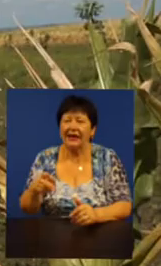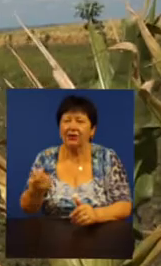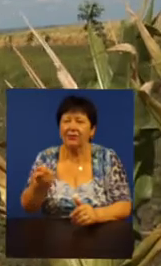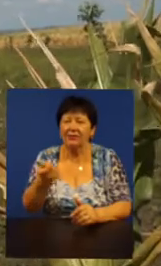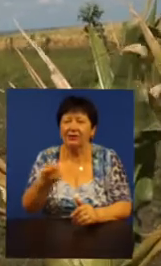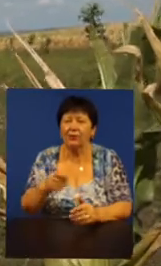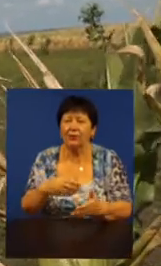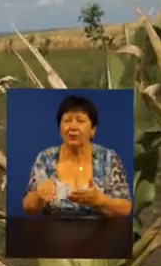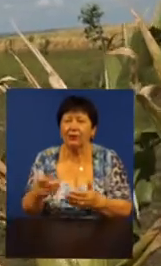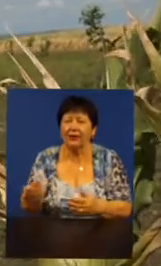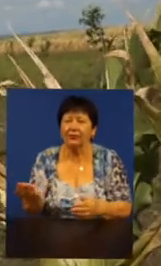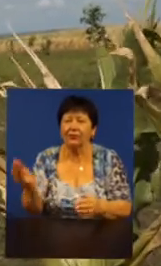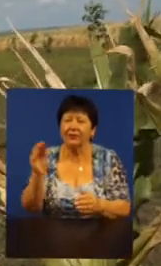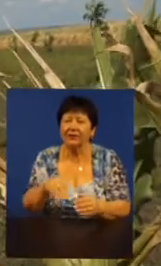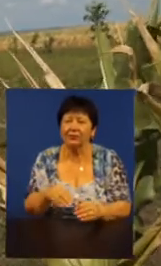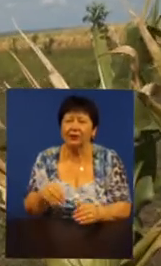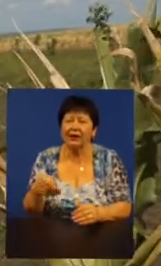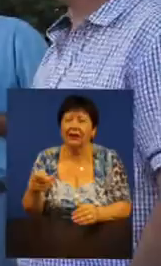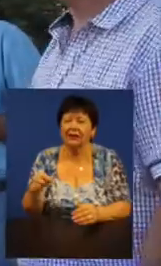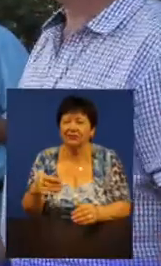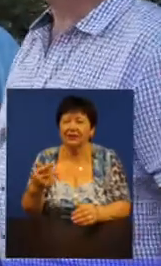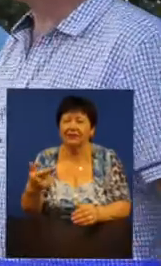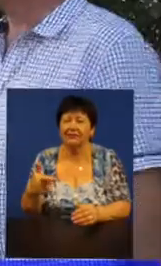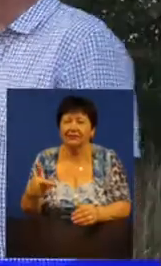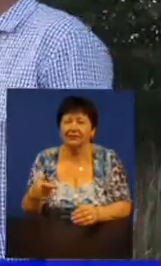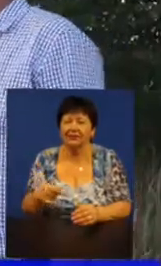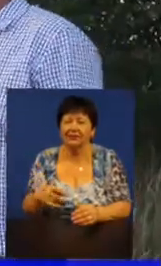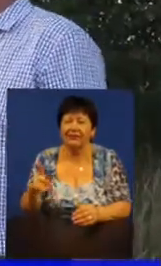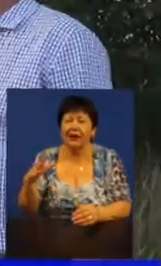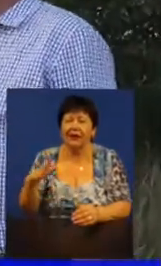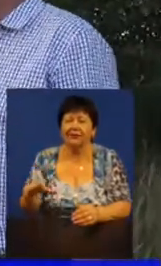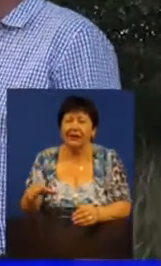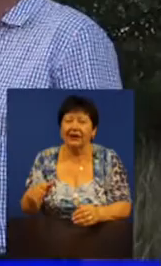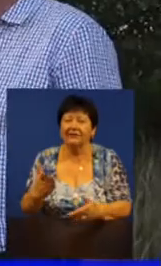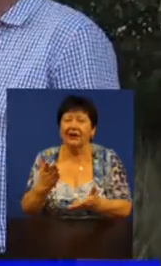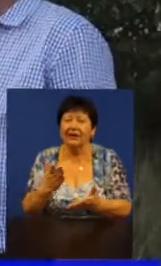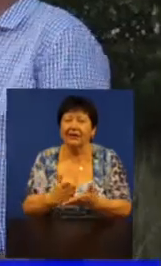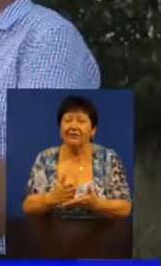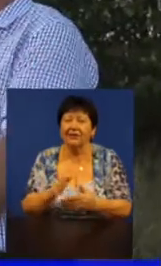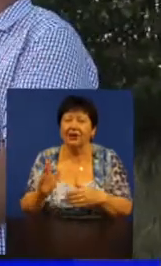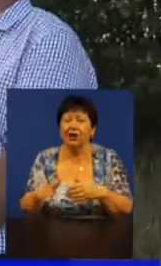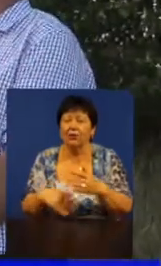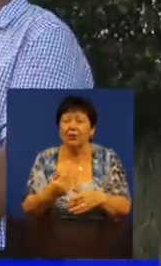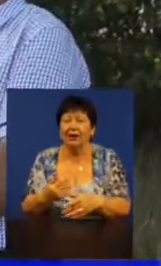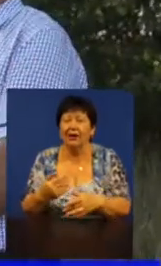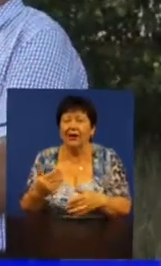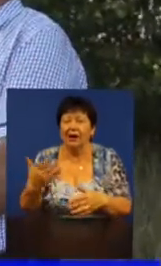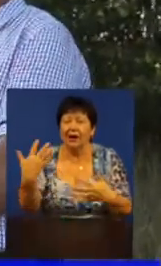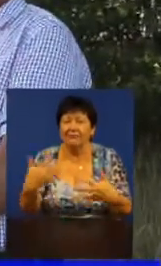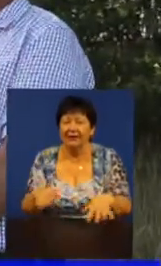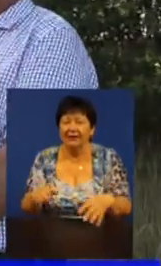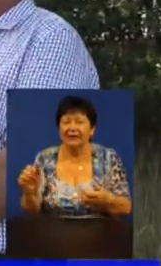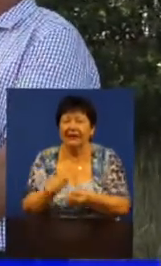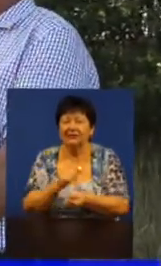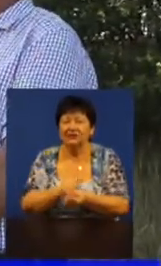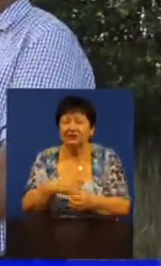Trebuie să pe urmă îngrășăminte, erbicizi și așa. Speranța agricultorilor este că, în urma evaluării pierderilor de la secetă,